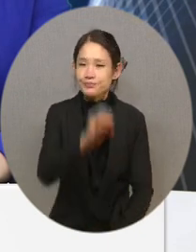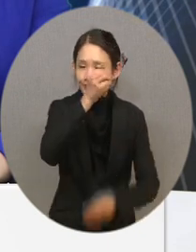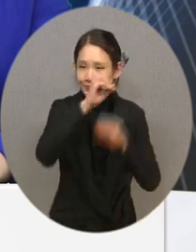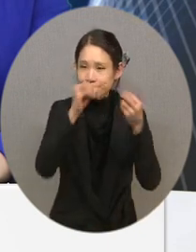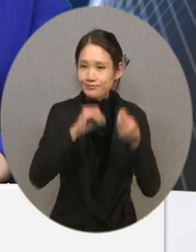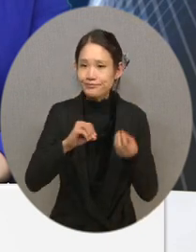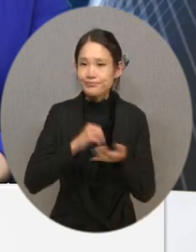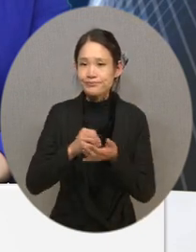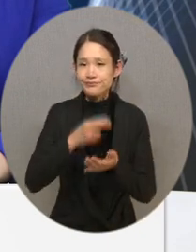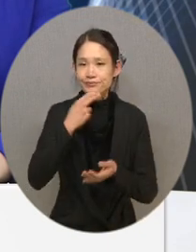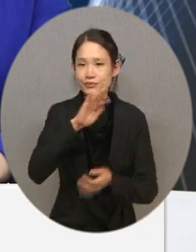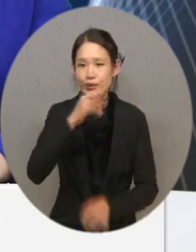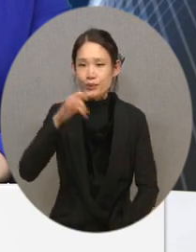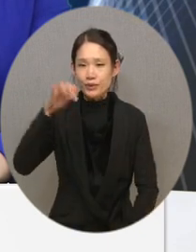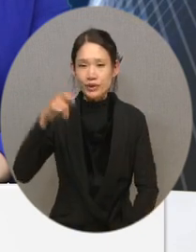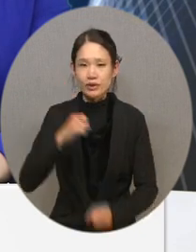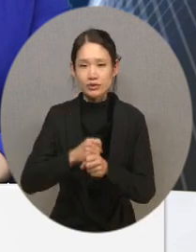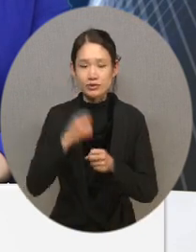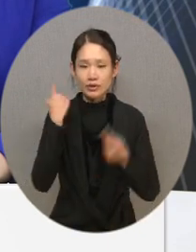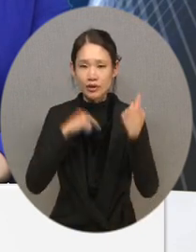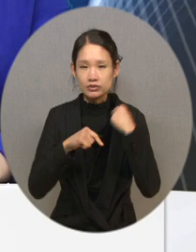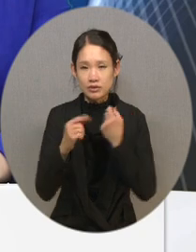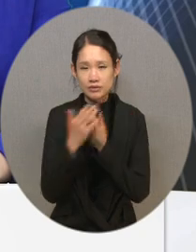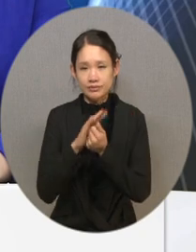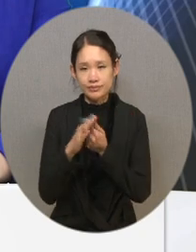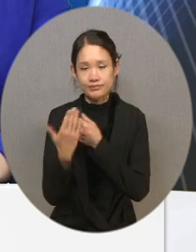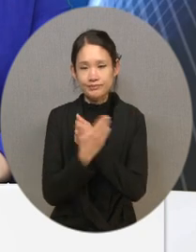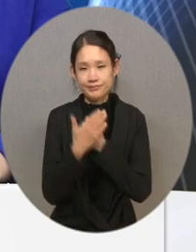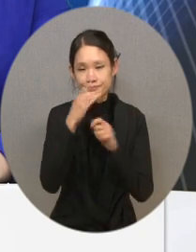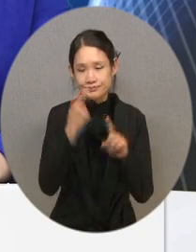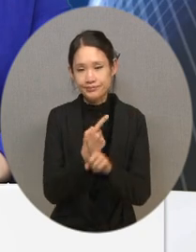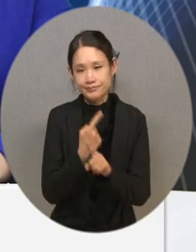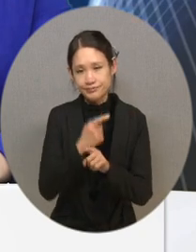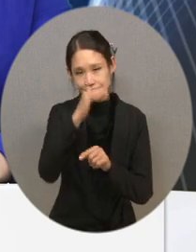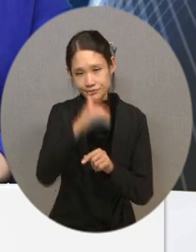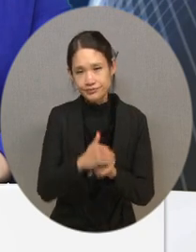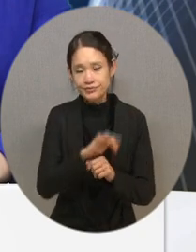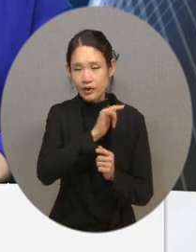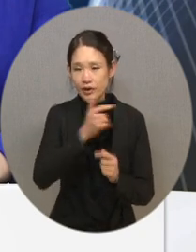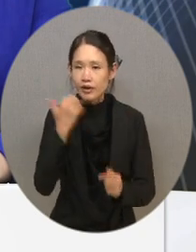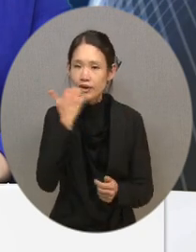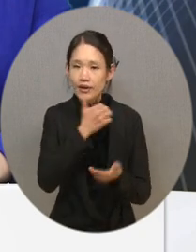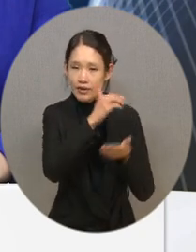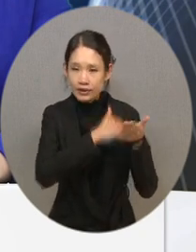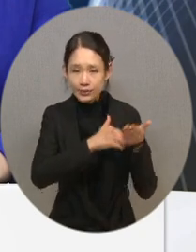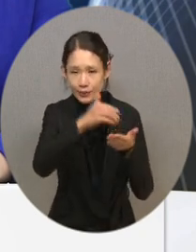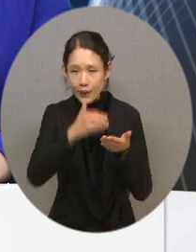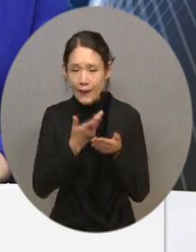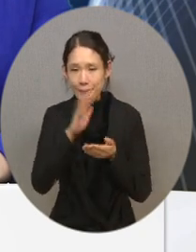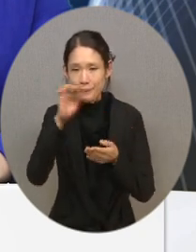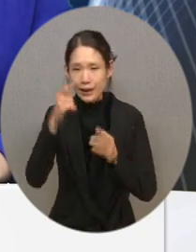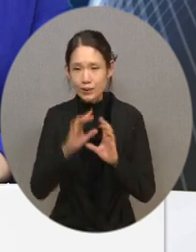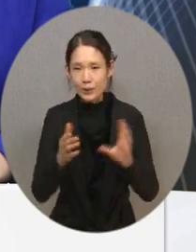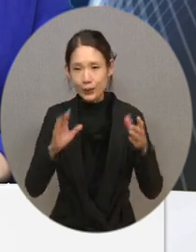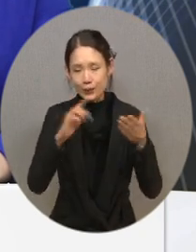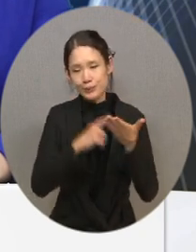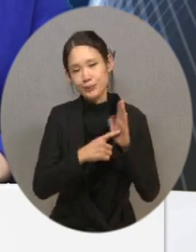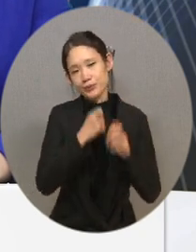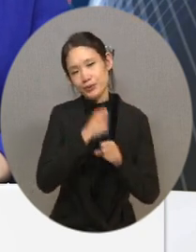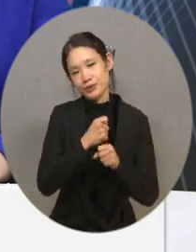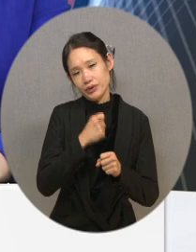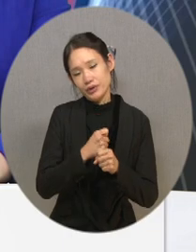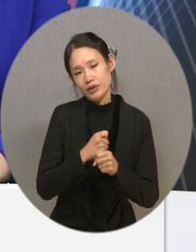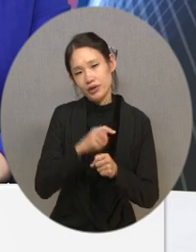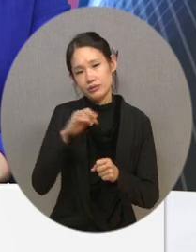인간의 상처를 보듬고 치유하는 과정을 다양한 색감 위에 벡터로 올려 표현해냅니다.